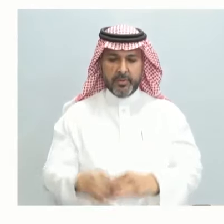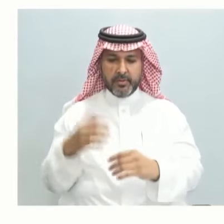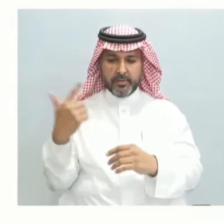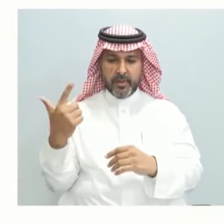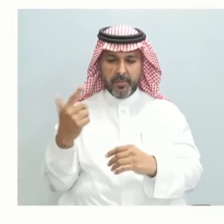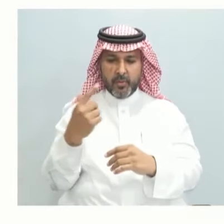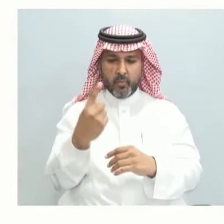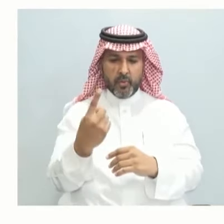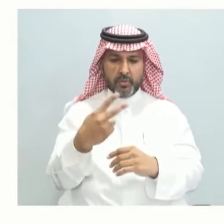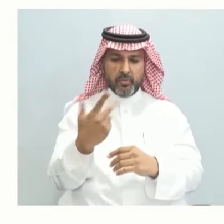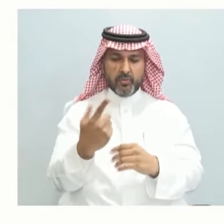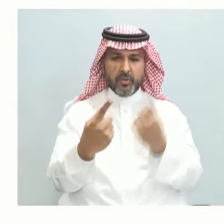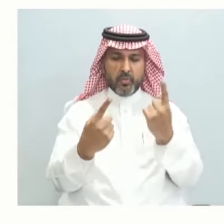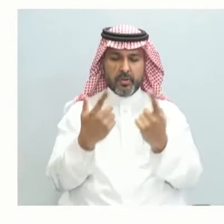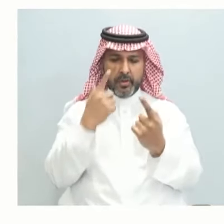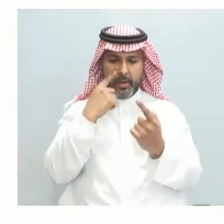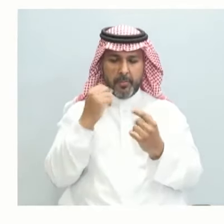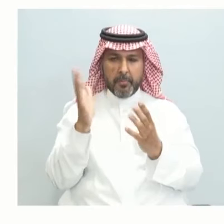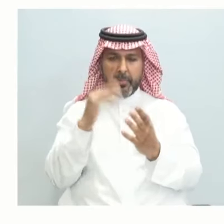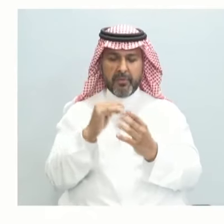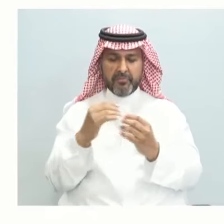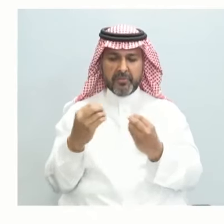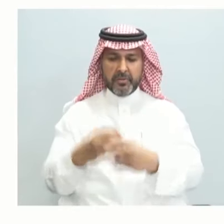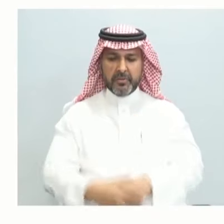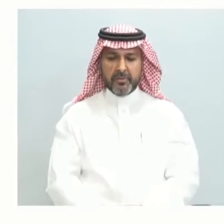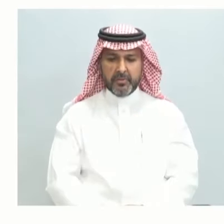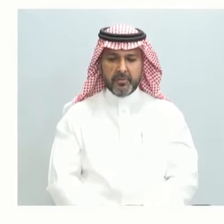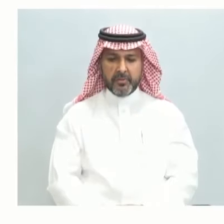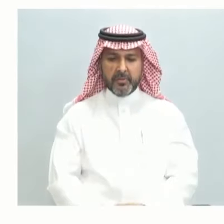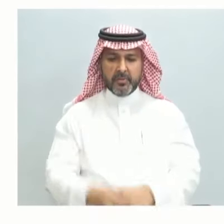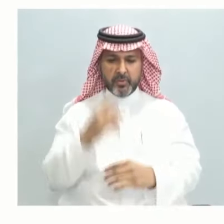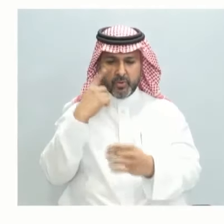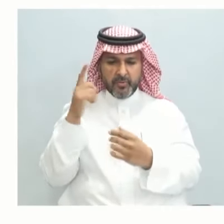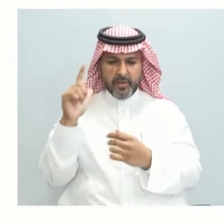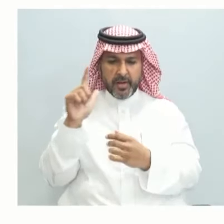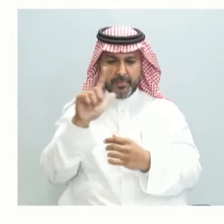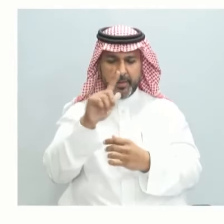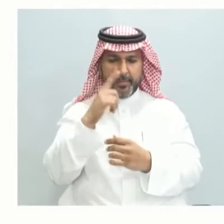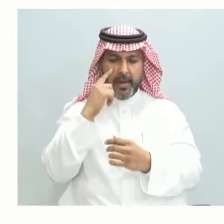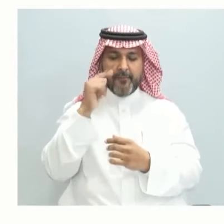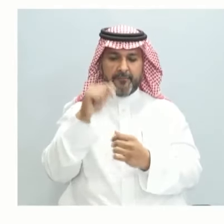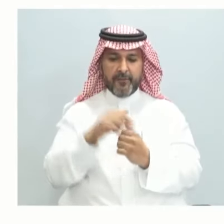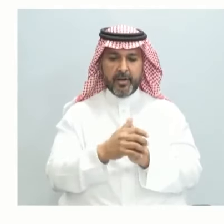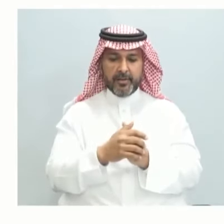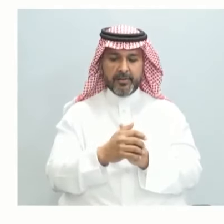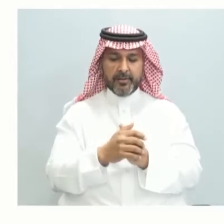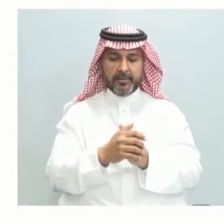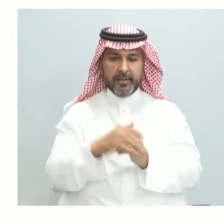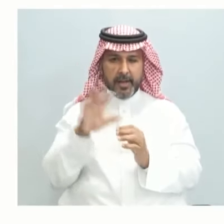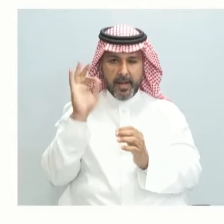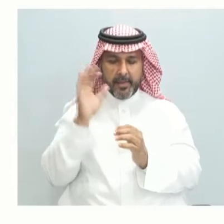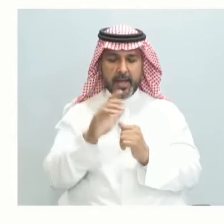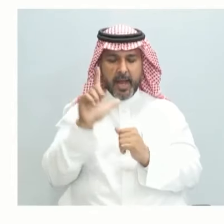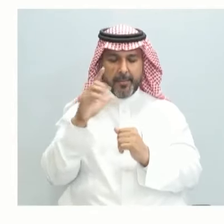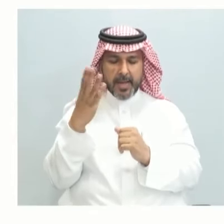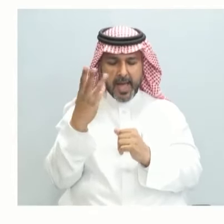اذا لا يوجد قاسم المشترك اكبر عدد الابحث عن المتغيرات لا تربيع ولام واحد ولام واحد اذا نختار